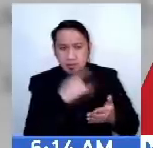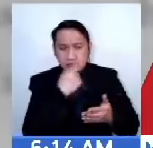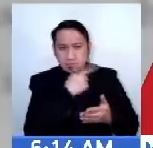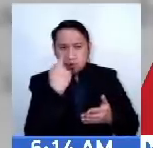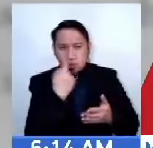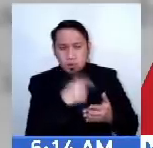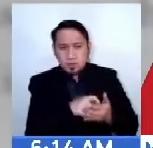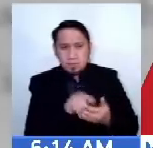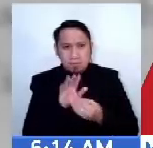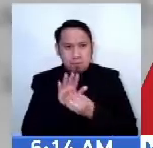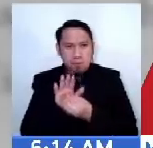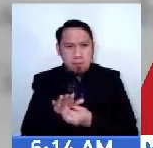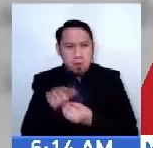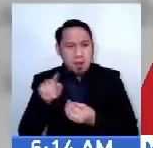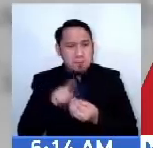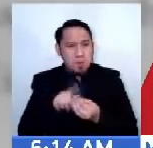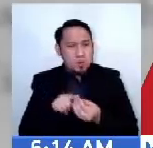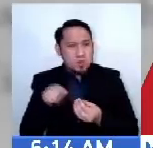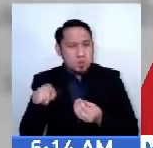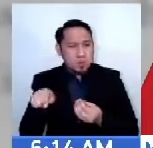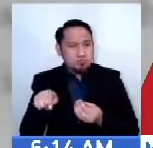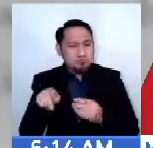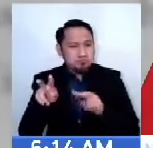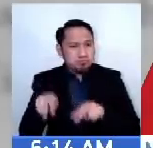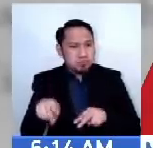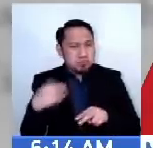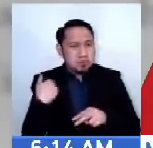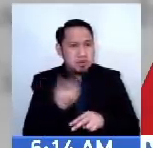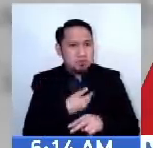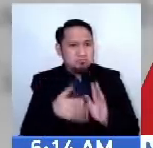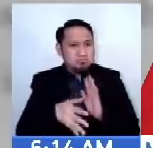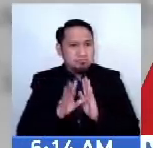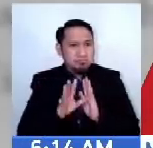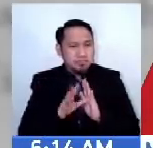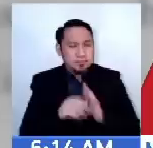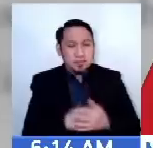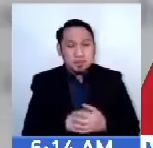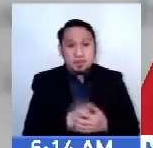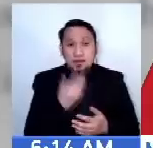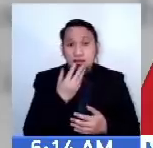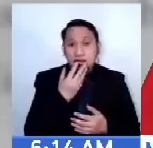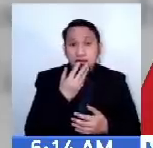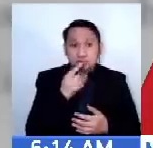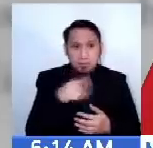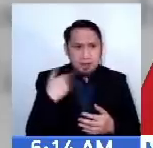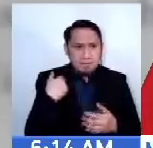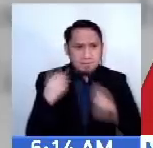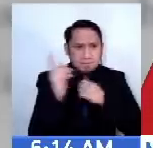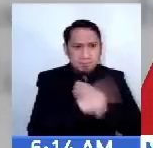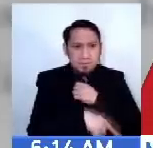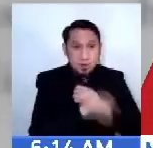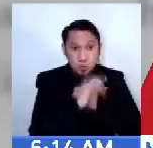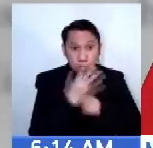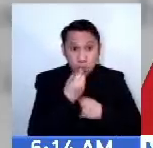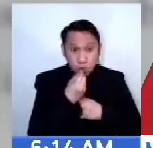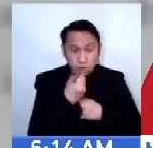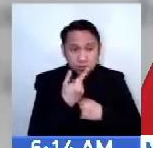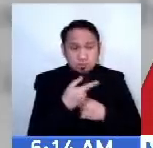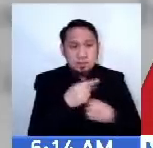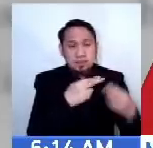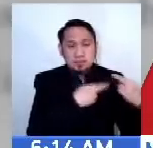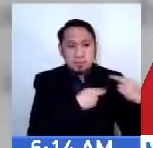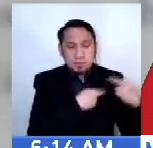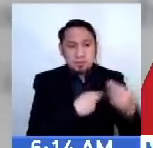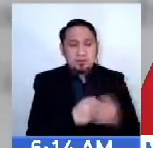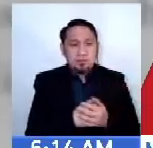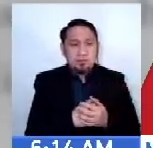halalan. May parusa o bang kaakibat yan sa kung sino man ang responsibilidad dyan sa issue niya? Ayoko naman. Nasa revised penal code